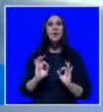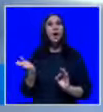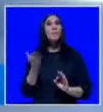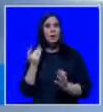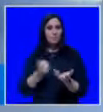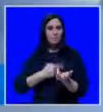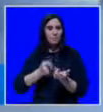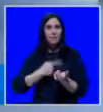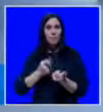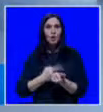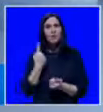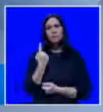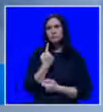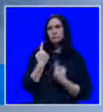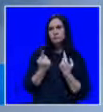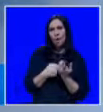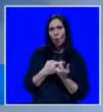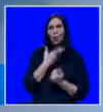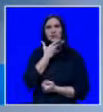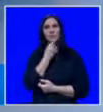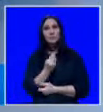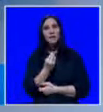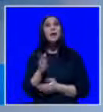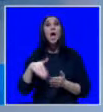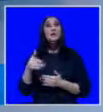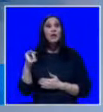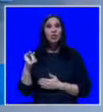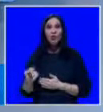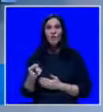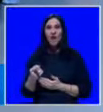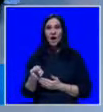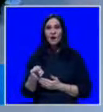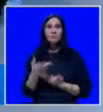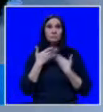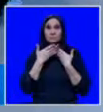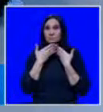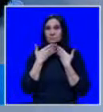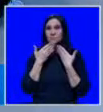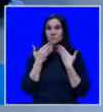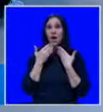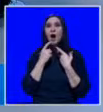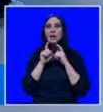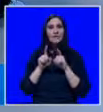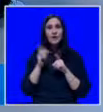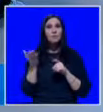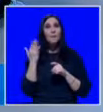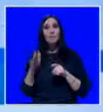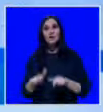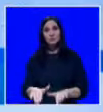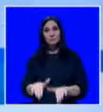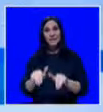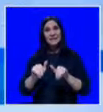бяха преброени едни симпатизанти, след това обаче нямаше. Референдумът беше изтеглен